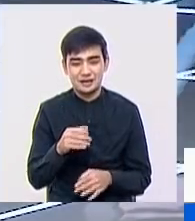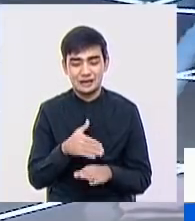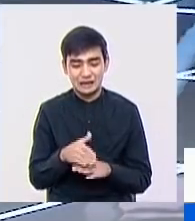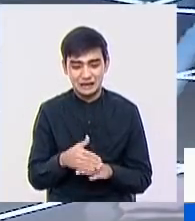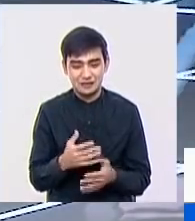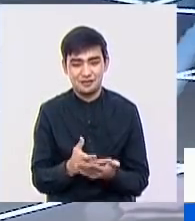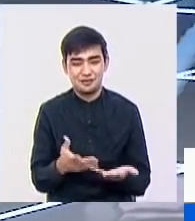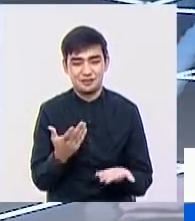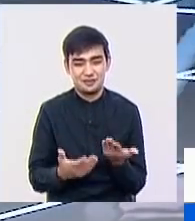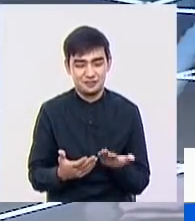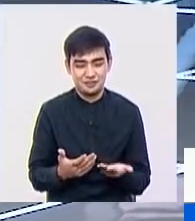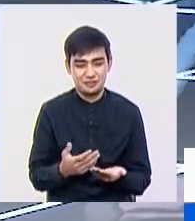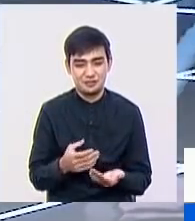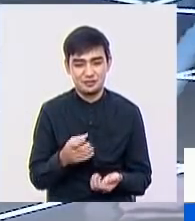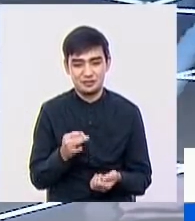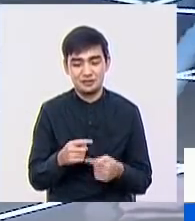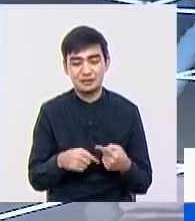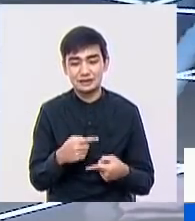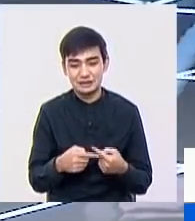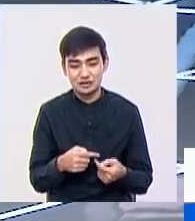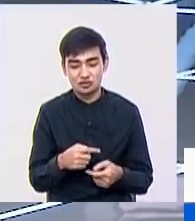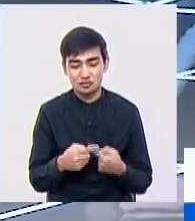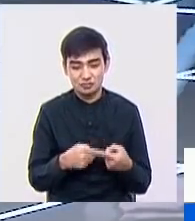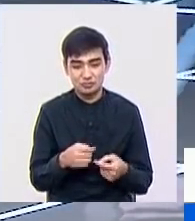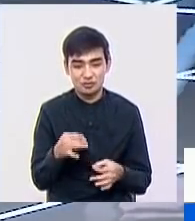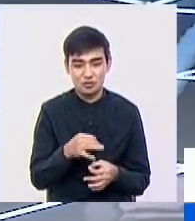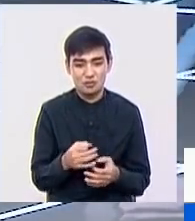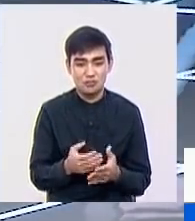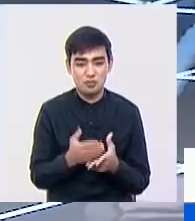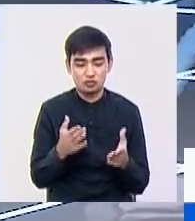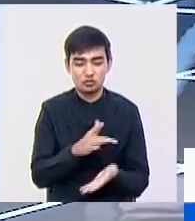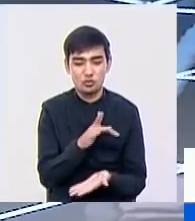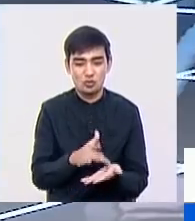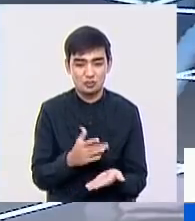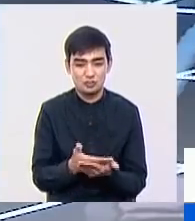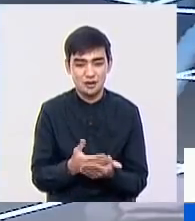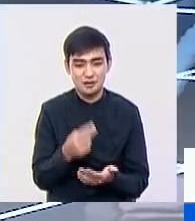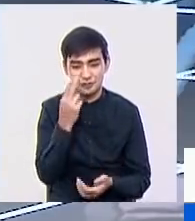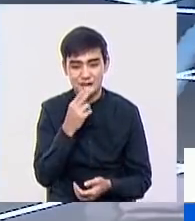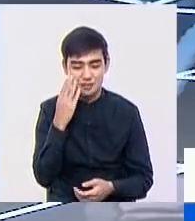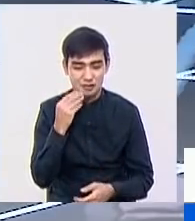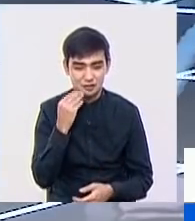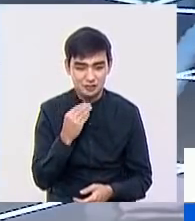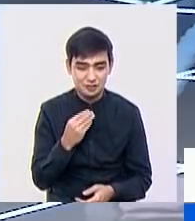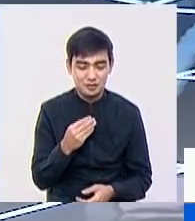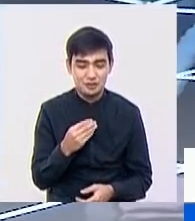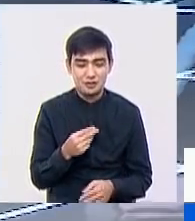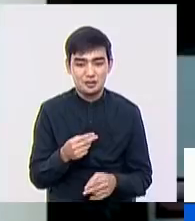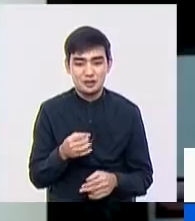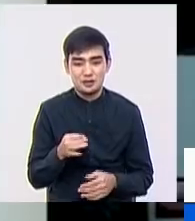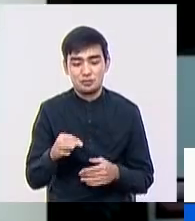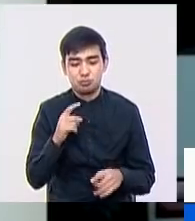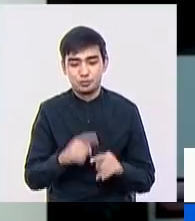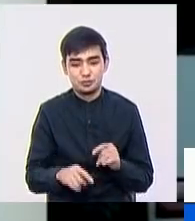В связи с этим подряд застройщики, особенно в крупных городах Астана, Алматы,